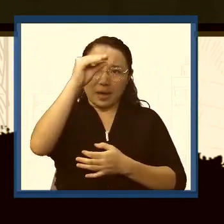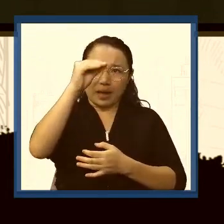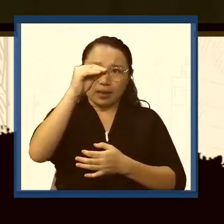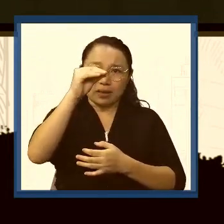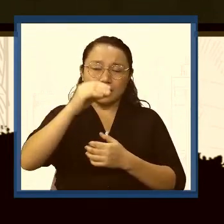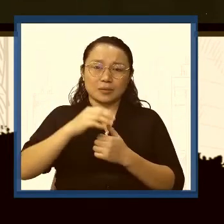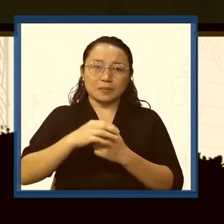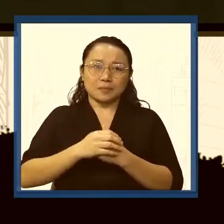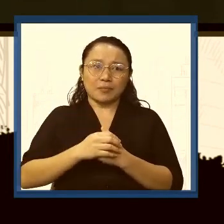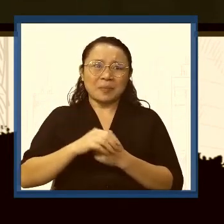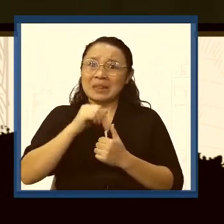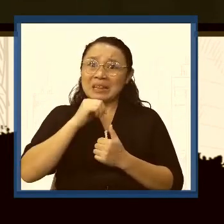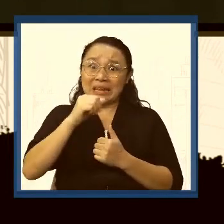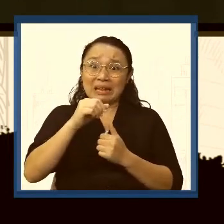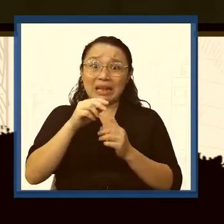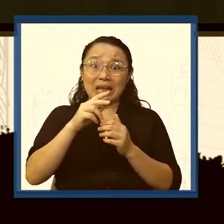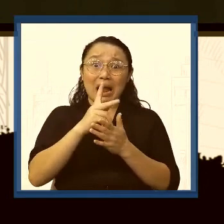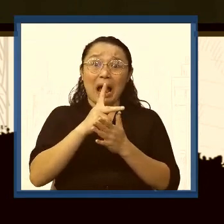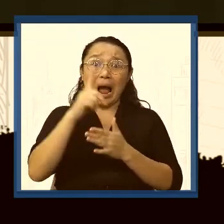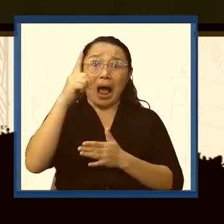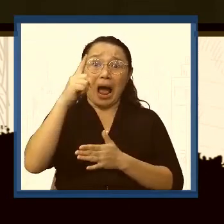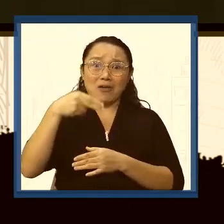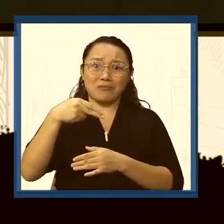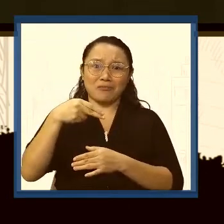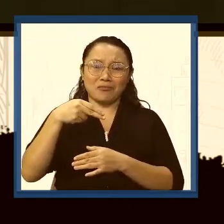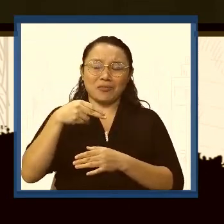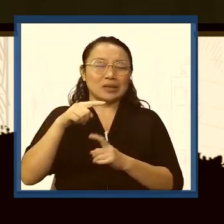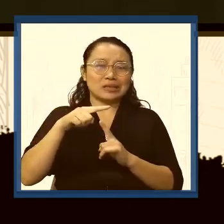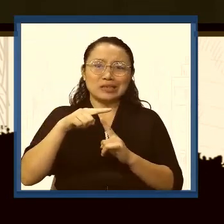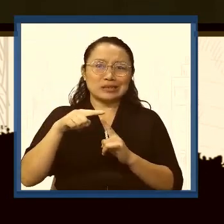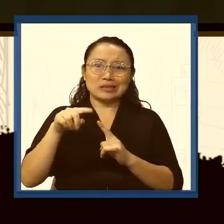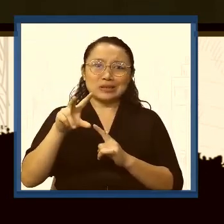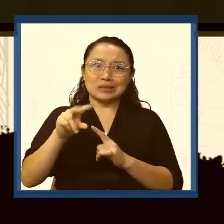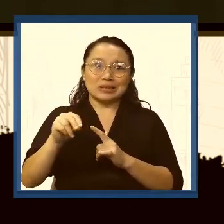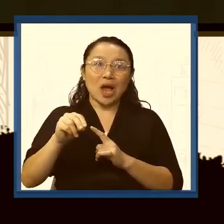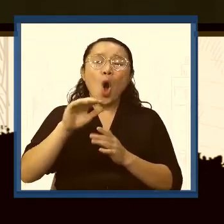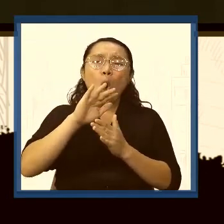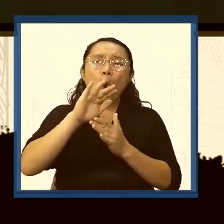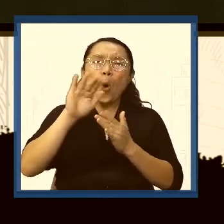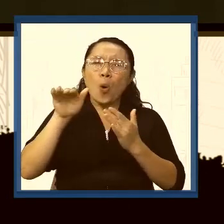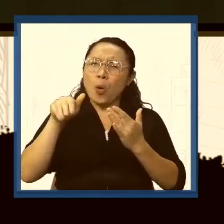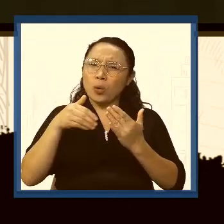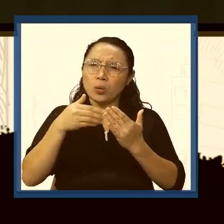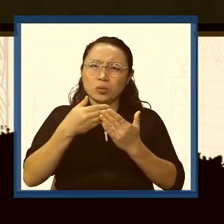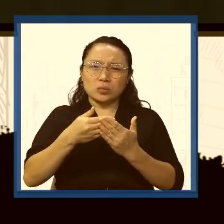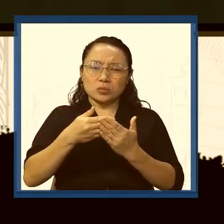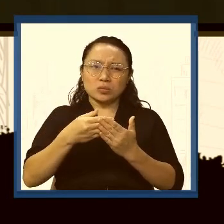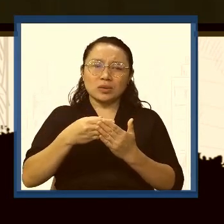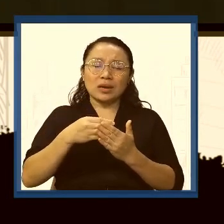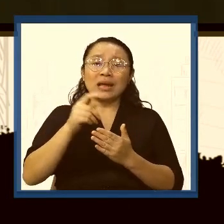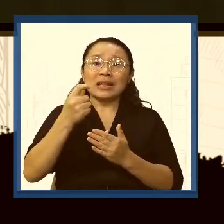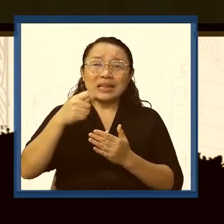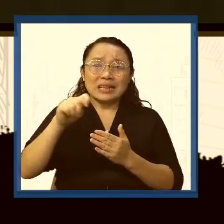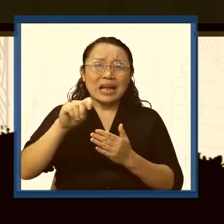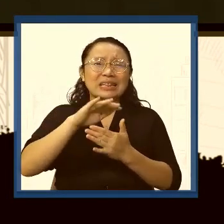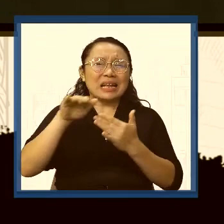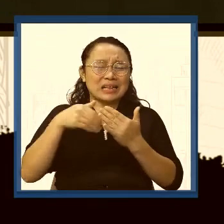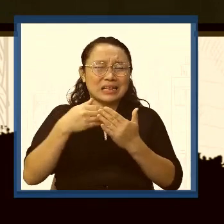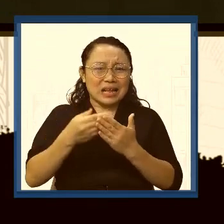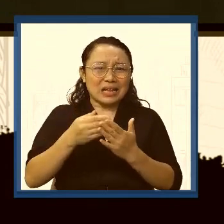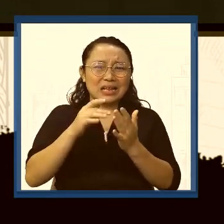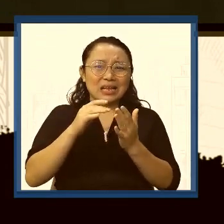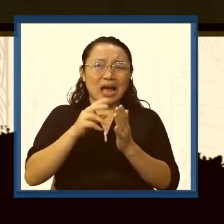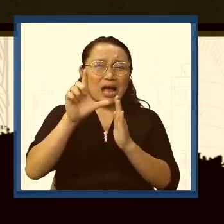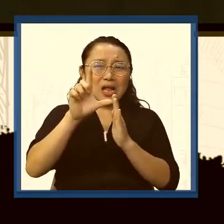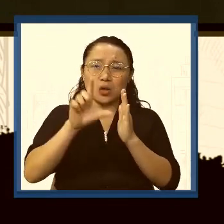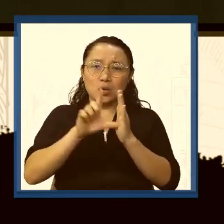Dili katunga. Katibuok nga katungdanan sa tao. Ang maong nga kasuguan dili para lang sa